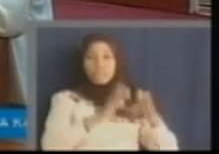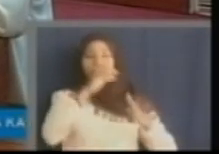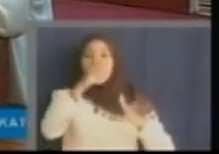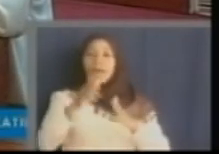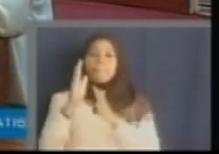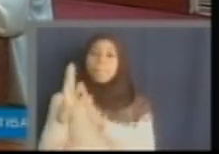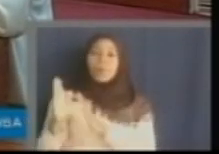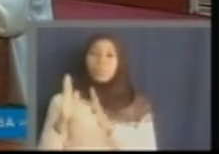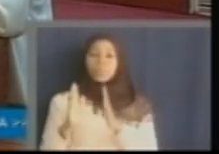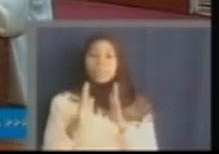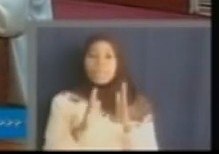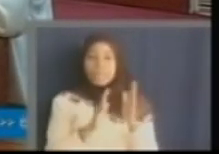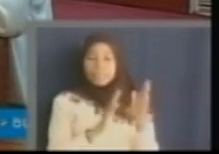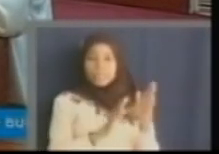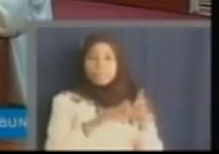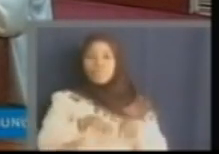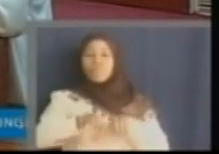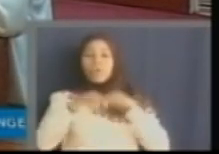utaratibu wa kutengua kanuni kando